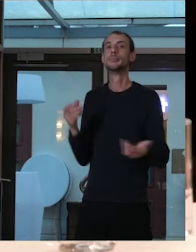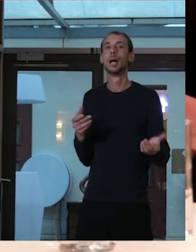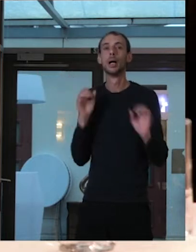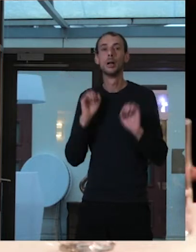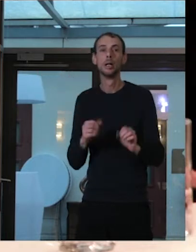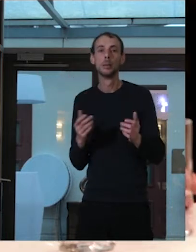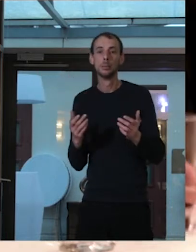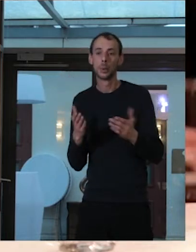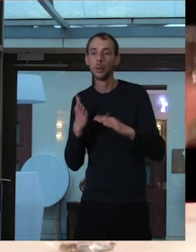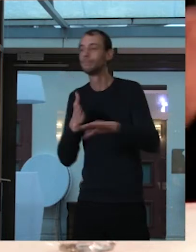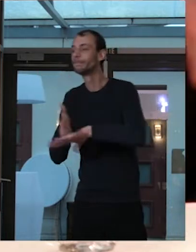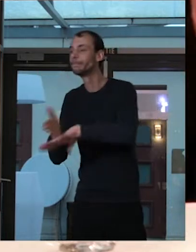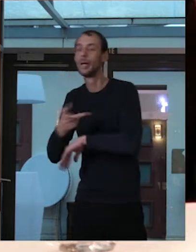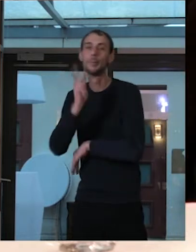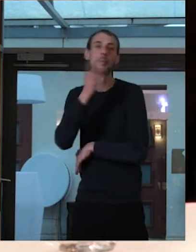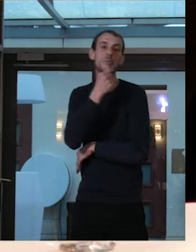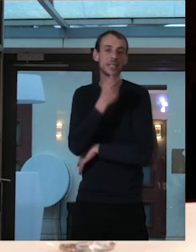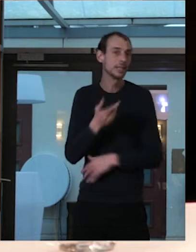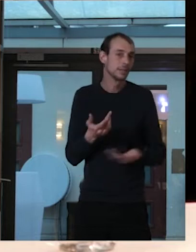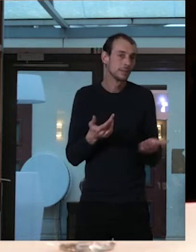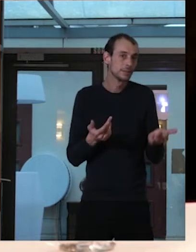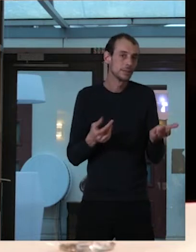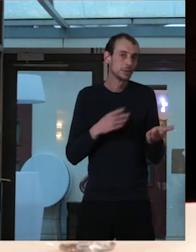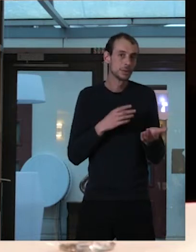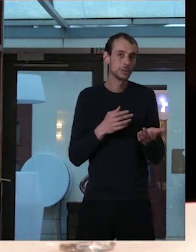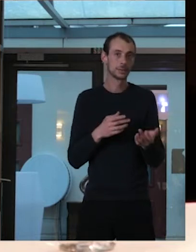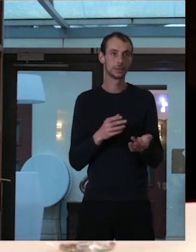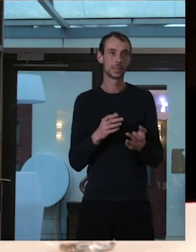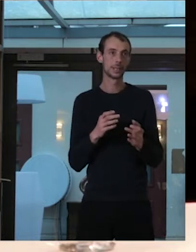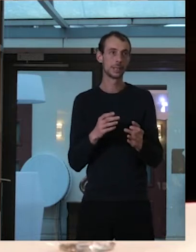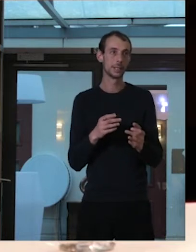Oui, on va dire qu'il y a des parcours assez